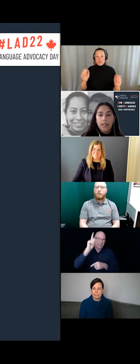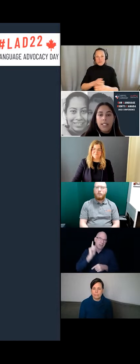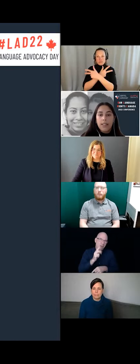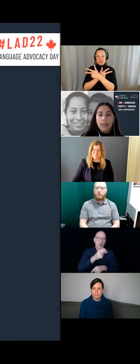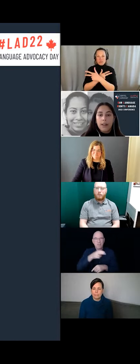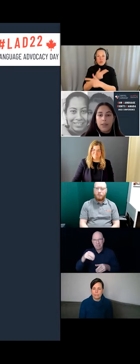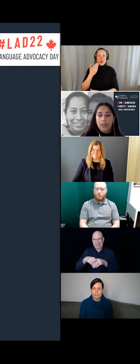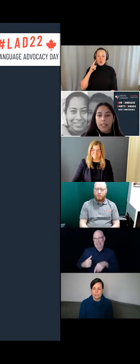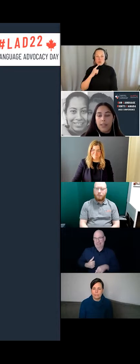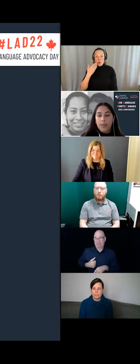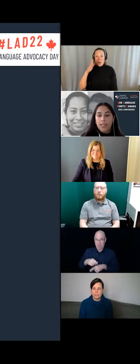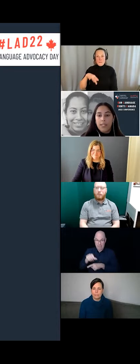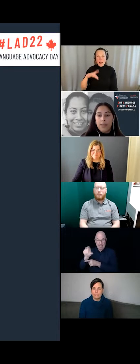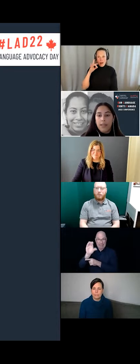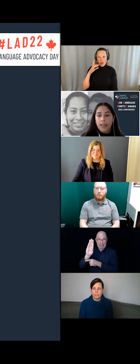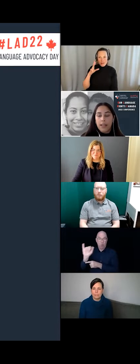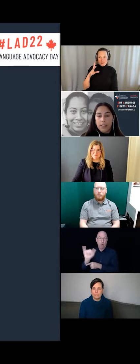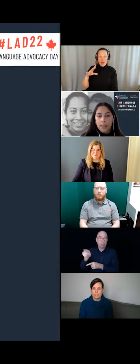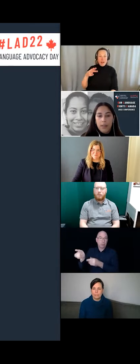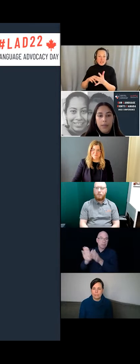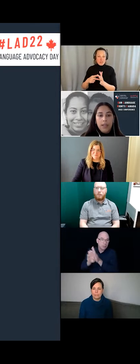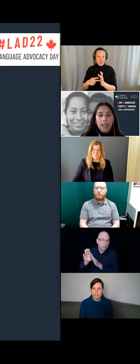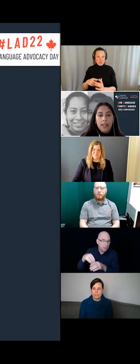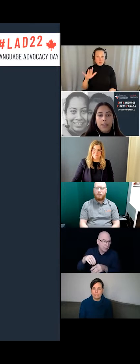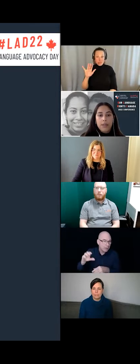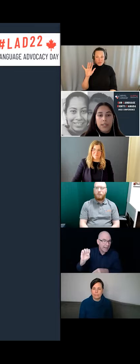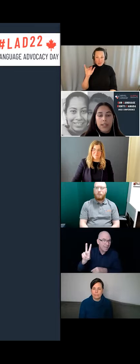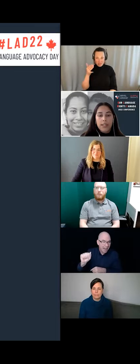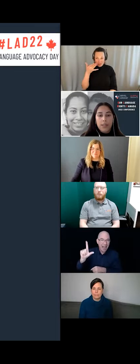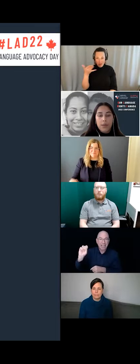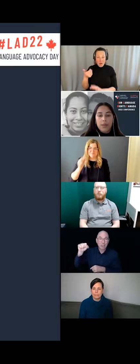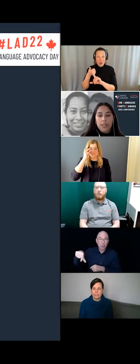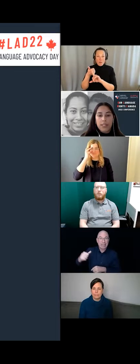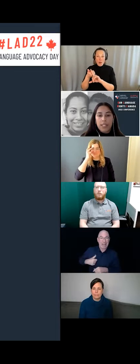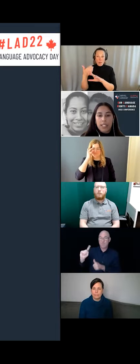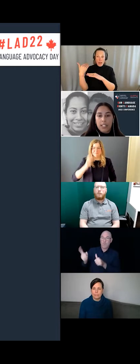des relais pour les sourds et les malentendants, les individus au Canada. Cynthia